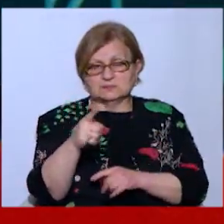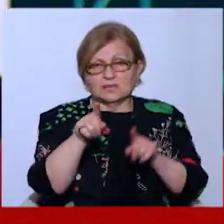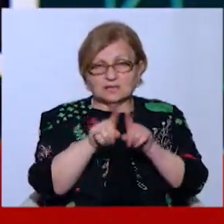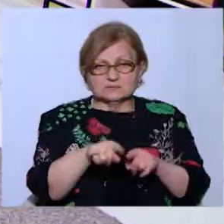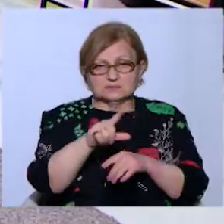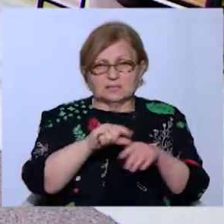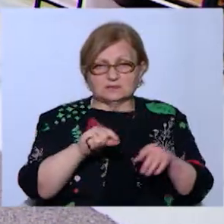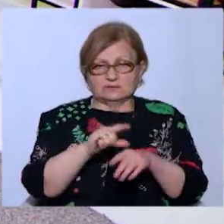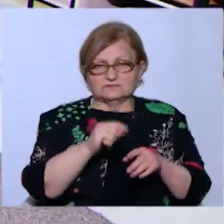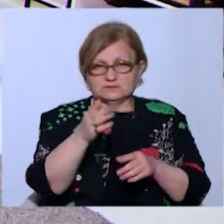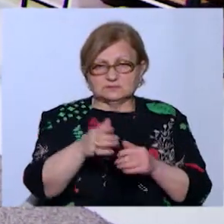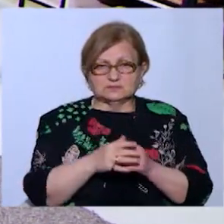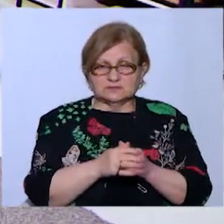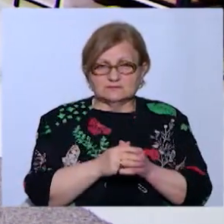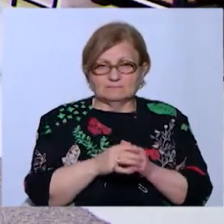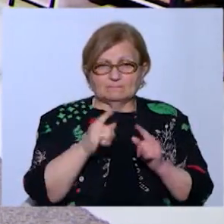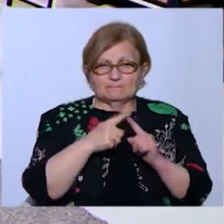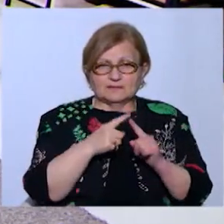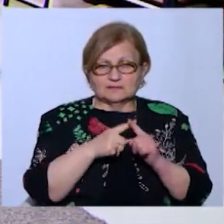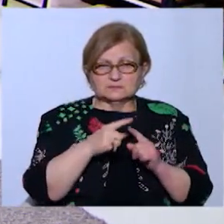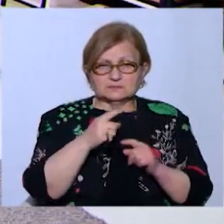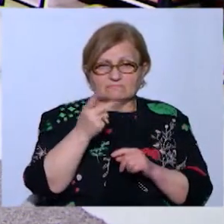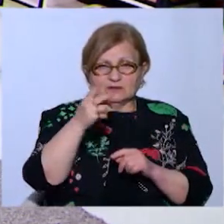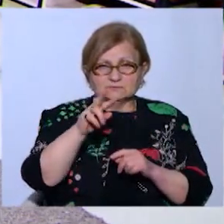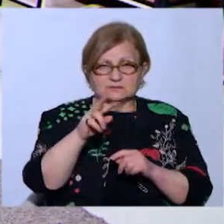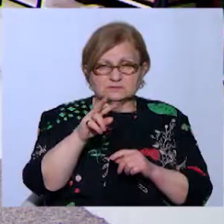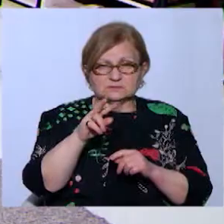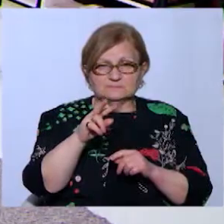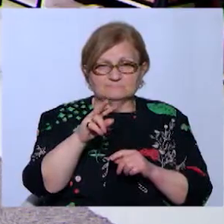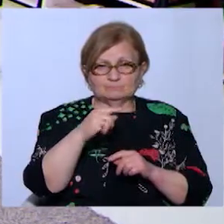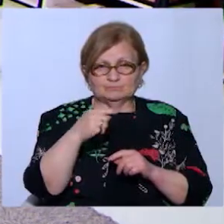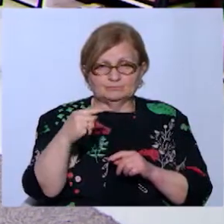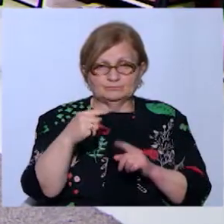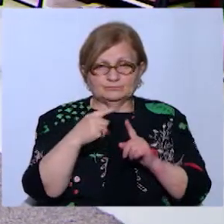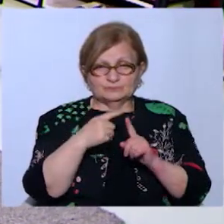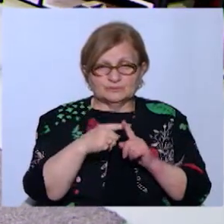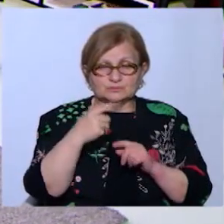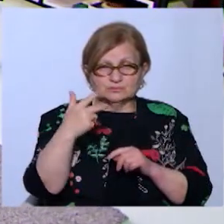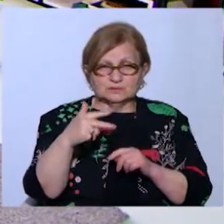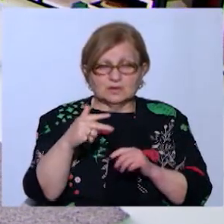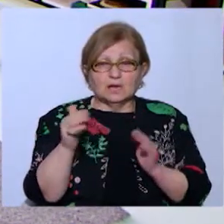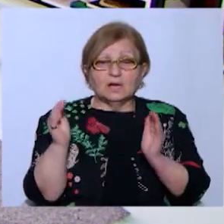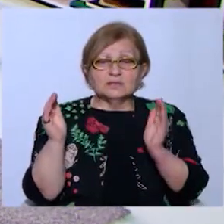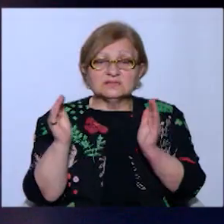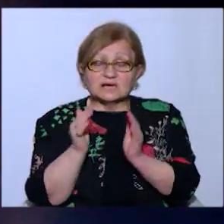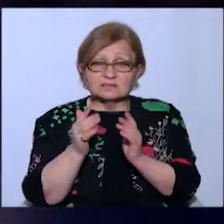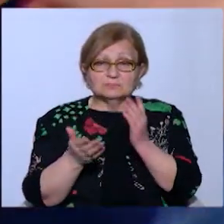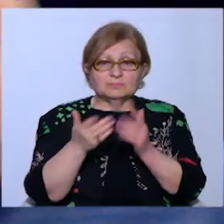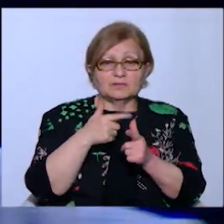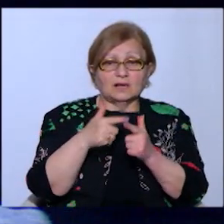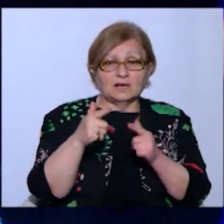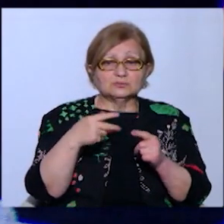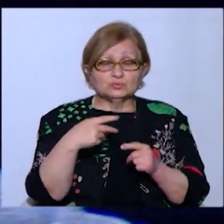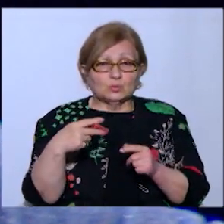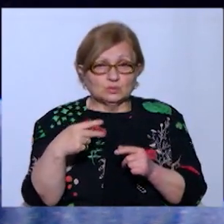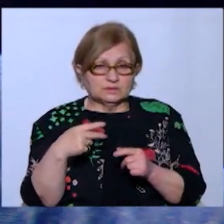გადაიწერება სისტემა. x კვადრატ მინუს 11x პლუს 30 ნაკლებია ანტოლი 16 მინუს